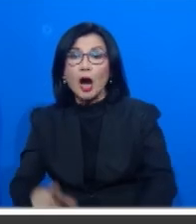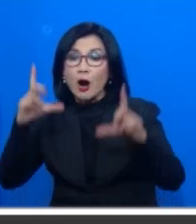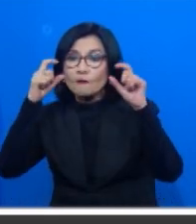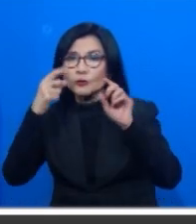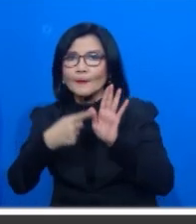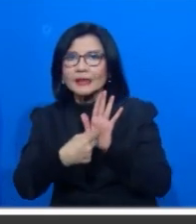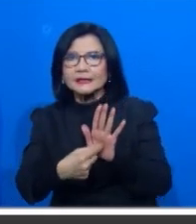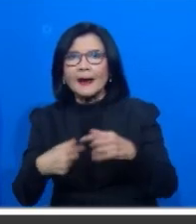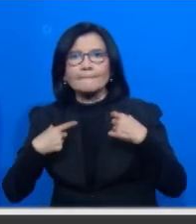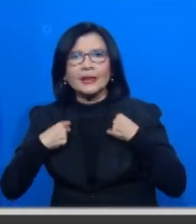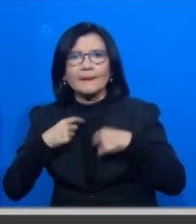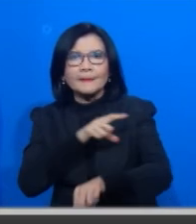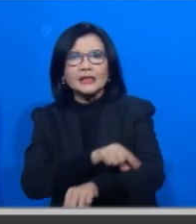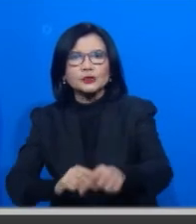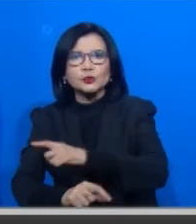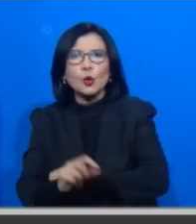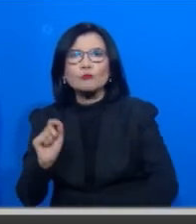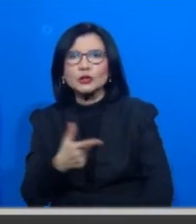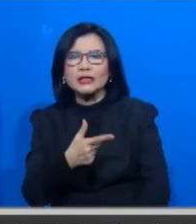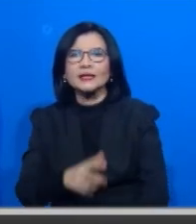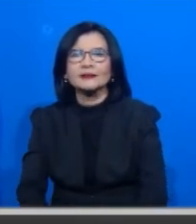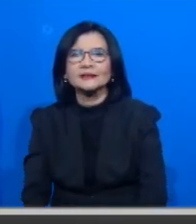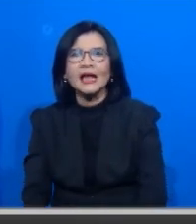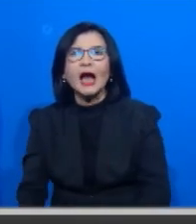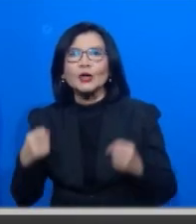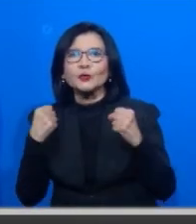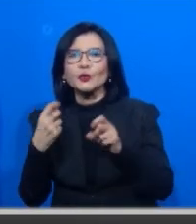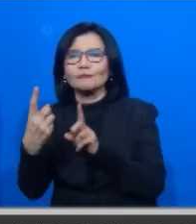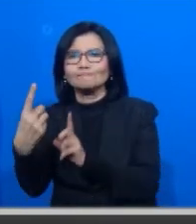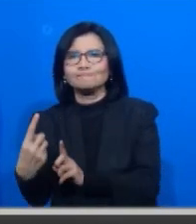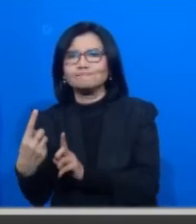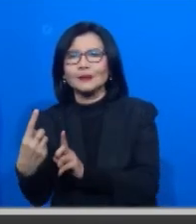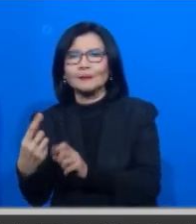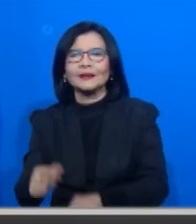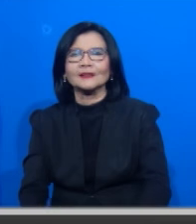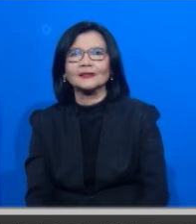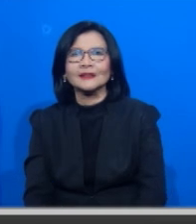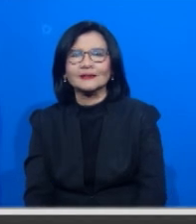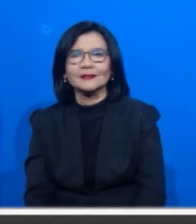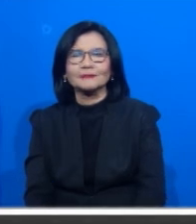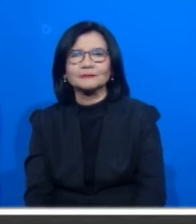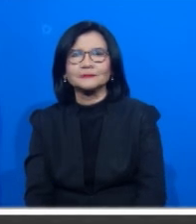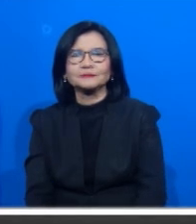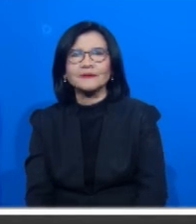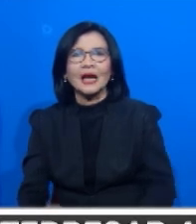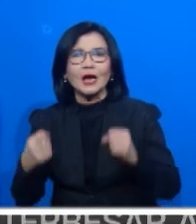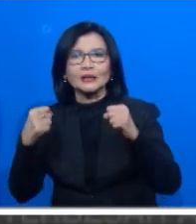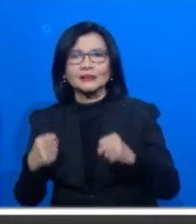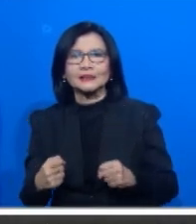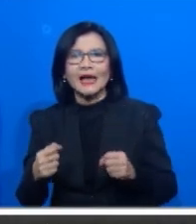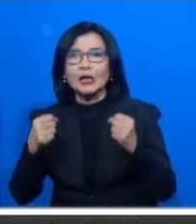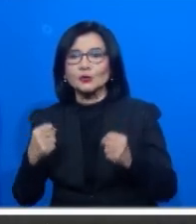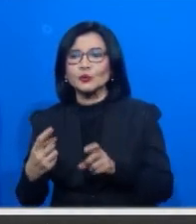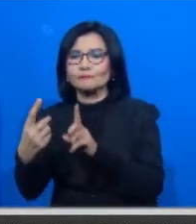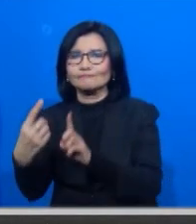yang mengenakan kemeja panjang putih yang khas, duduk berhadapan di sebuah meja persegi panjang dengan Prabowo Subianto yang memakai pakaian